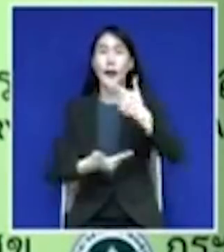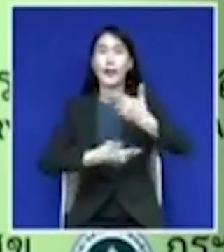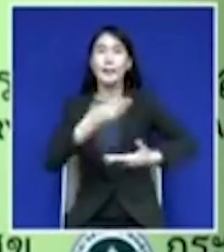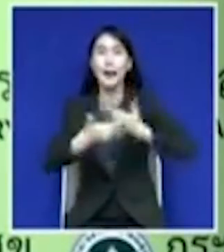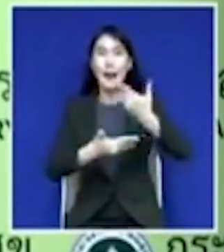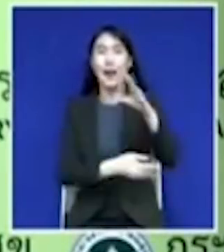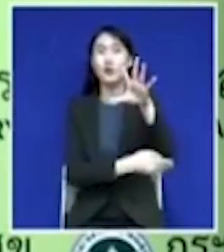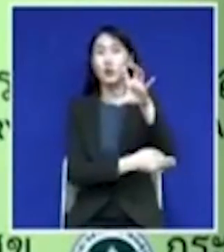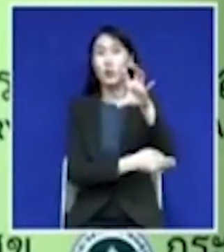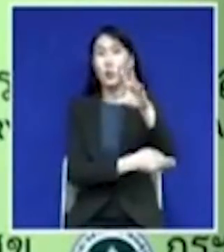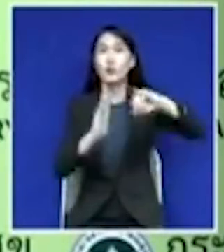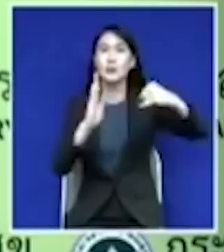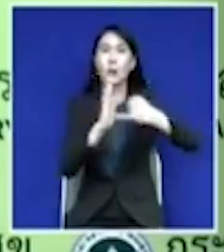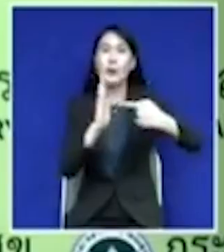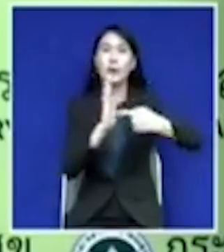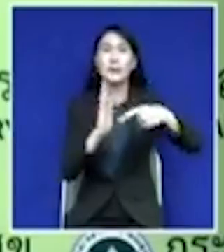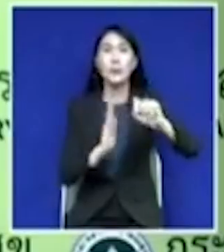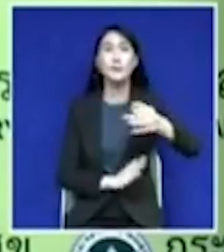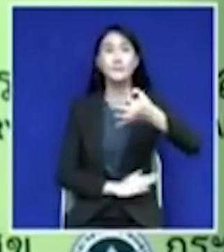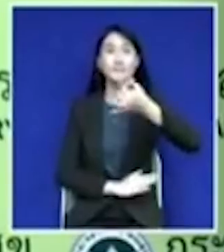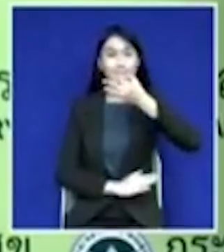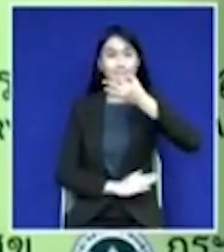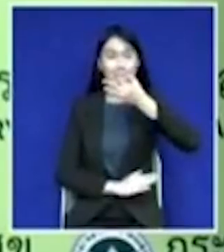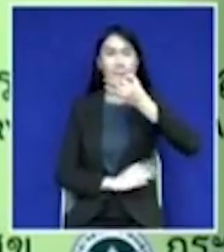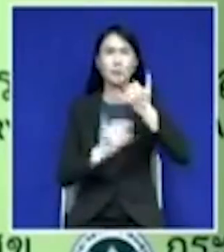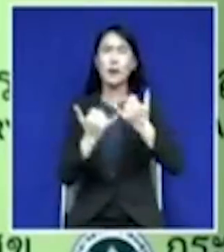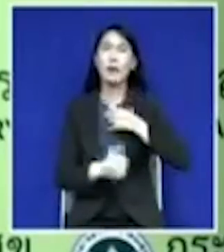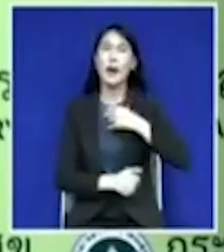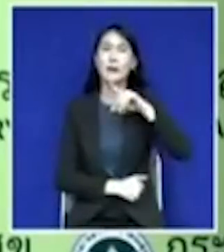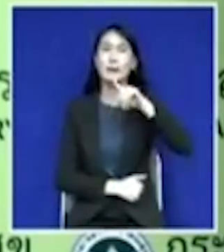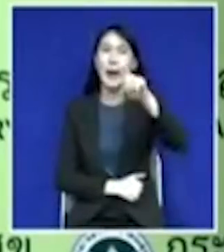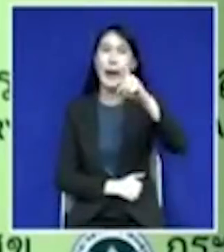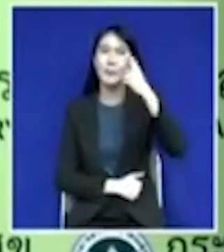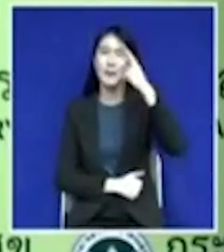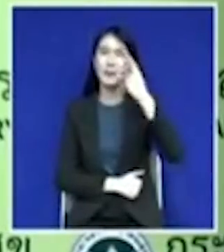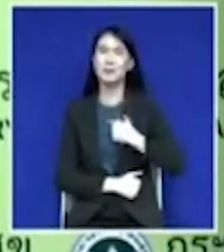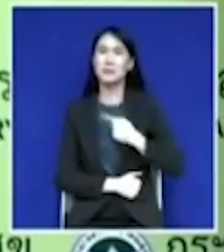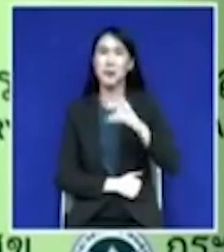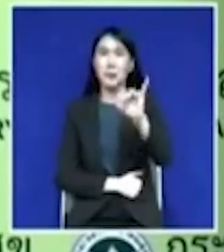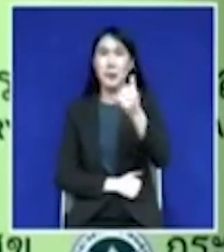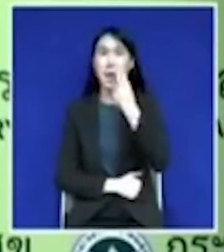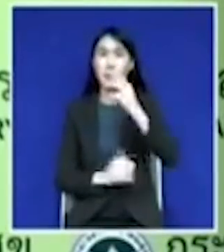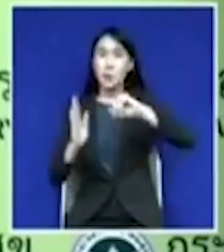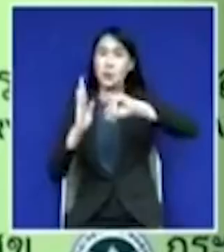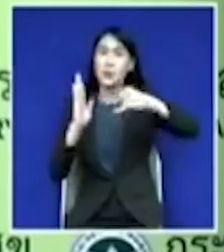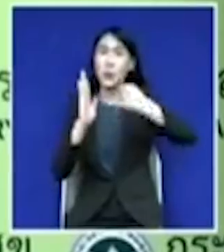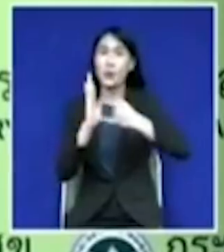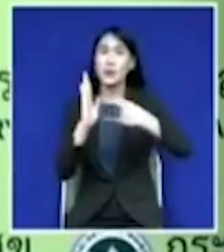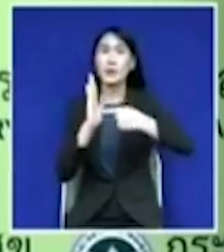างกุ้งจังหวัดสมุทรสาครนะคะอยากเรียนถามว่าจะมีการล็อกดาวน์ในจังหวัดสมุทรสาครไหมคะ